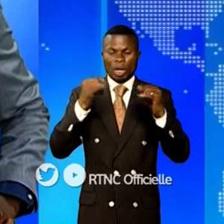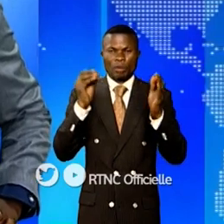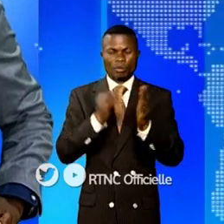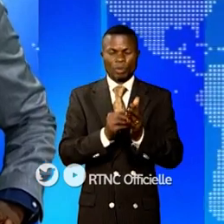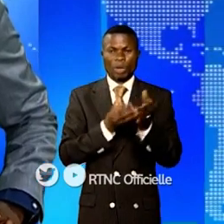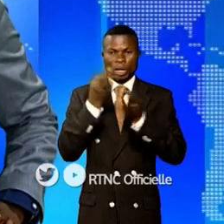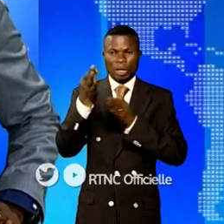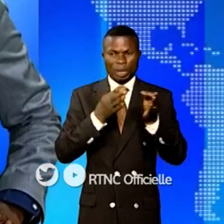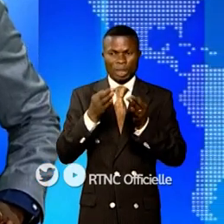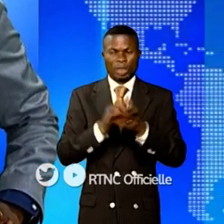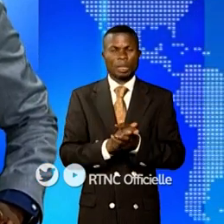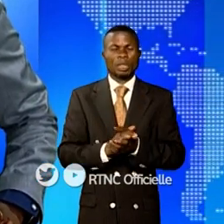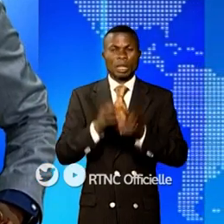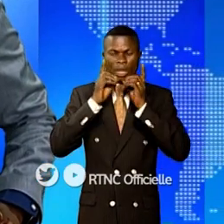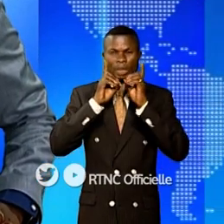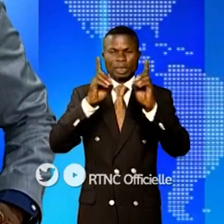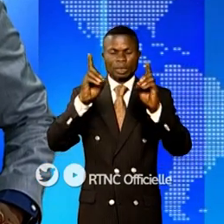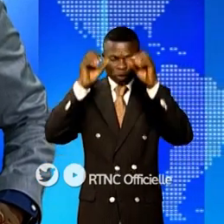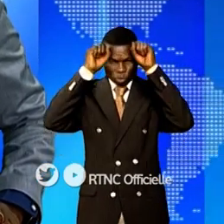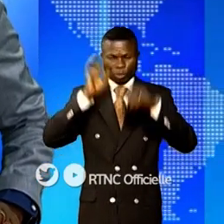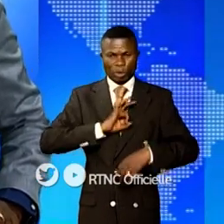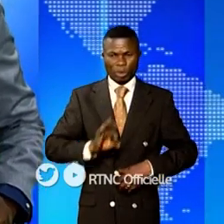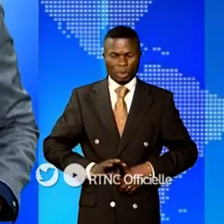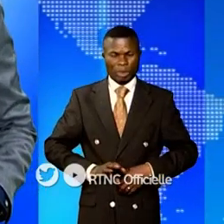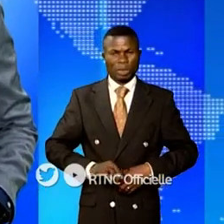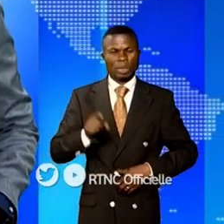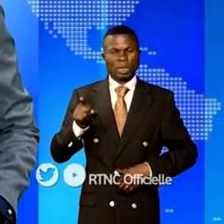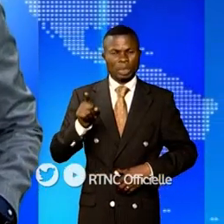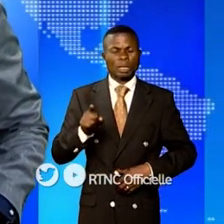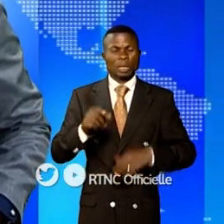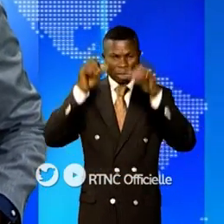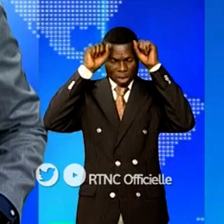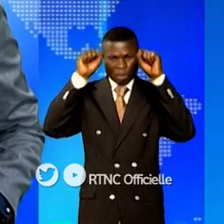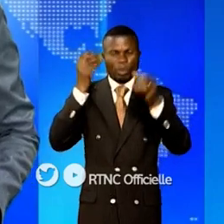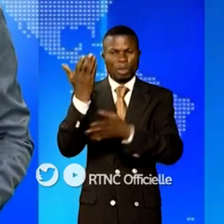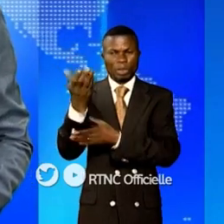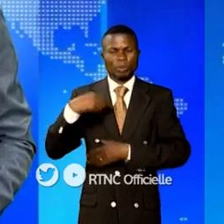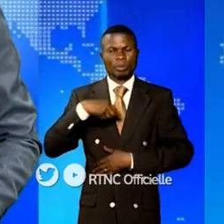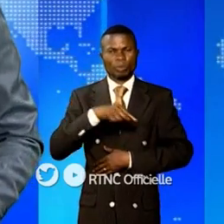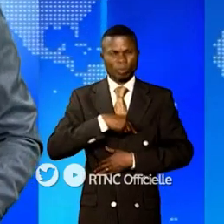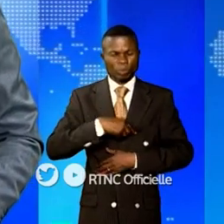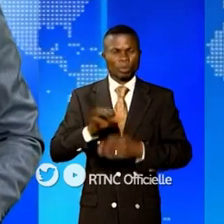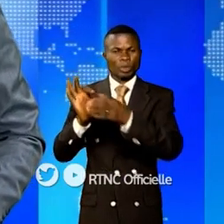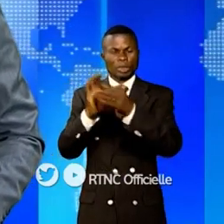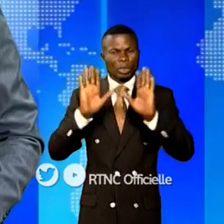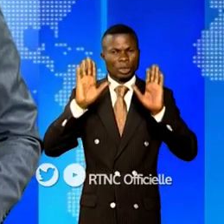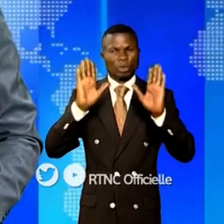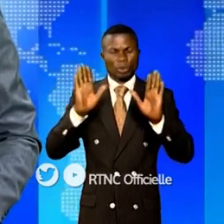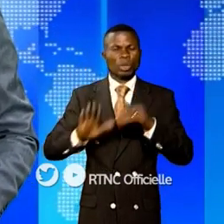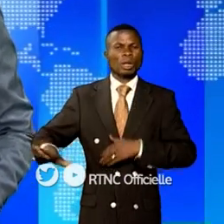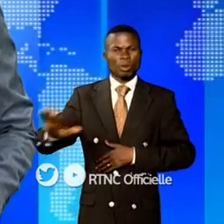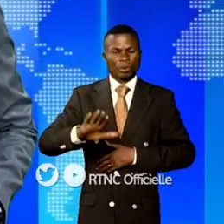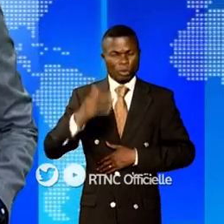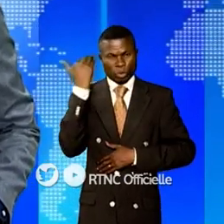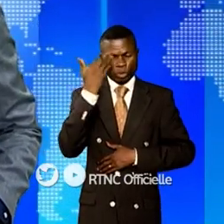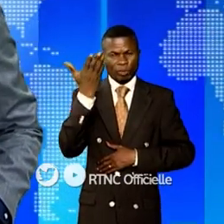détail à retenir dans l'adresse du chef de l'État à la Nation, Félix-Antoine Tshisekedi Tshilombo, a appelé à une union sacrée de la Nation. Je